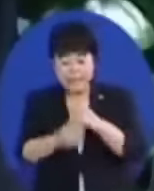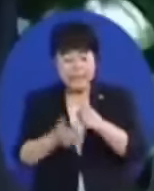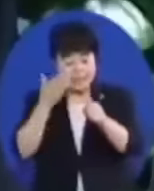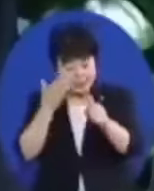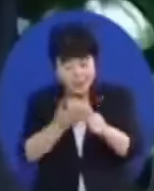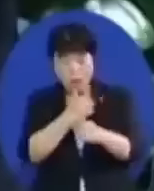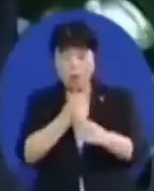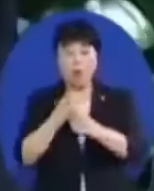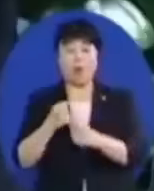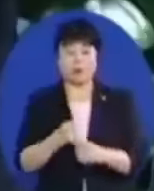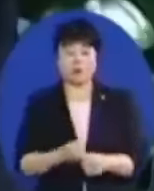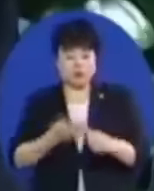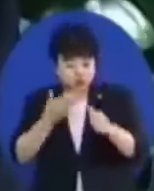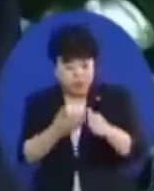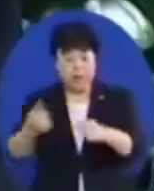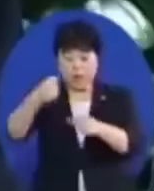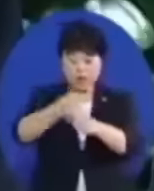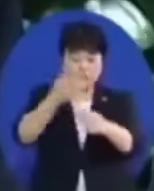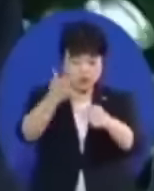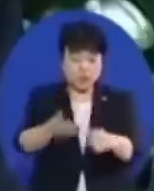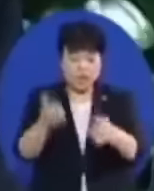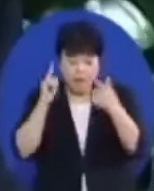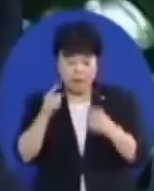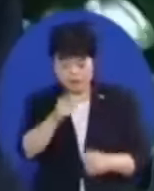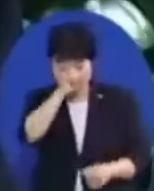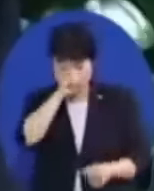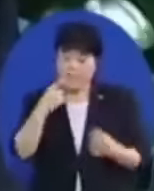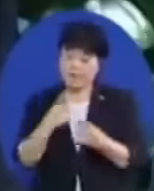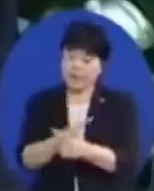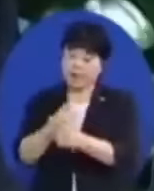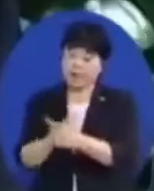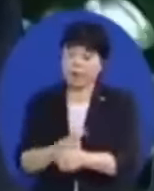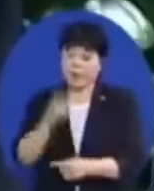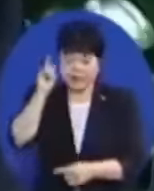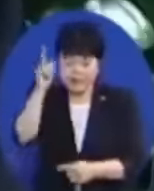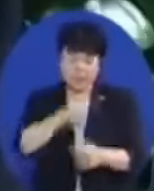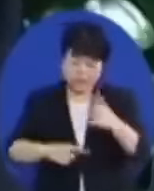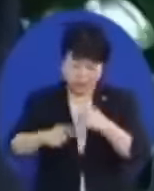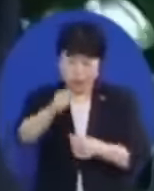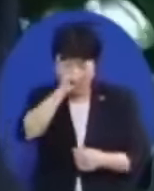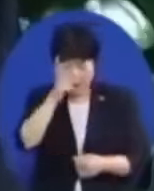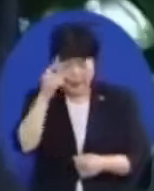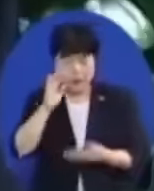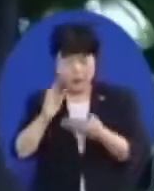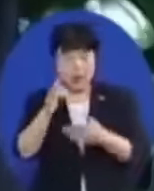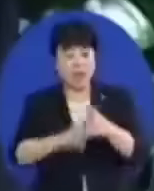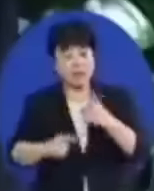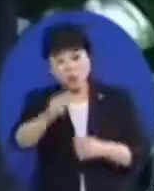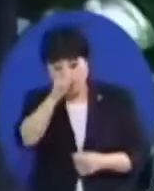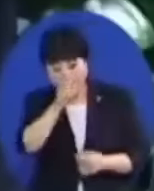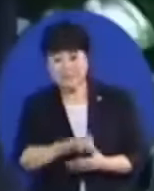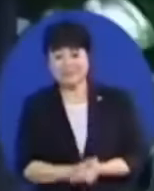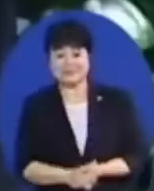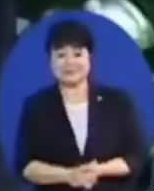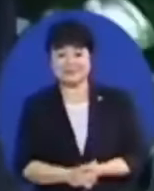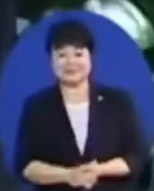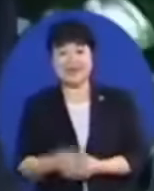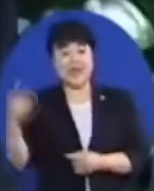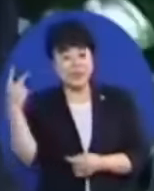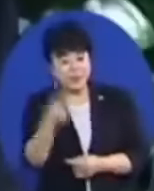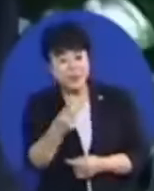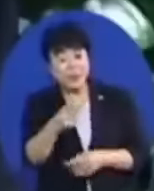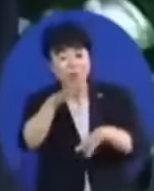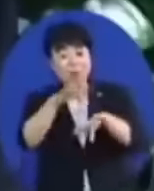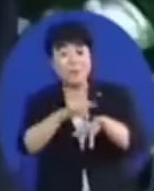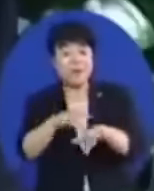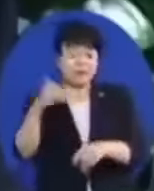내 건강을 회복시켜 준다. 날마다 좋아진다. 내일은 오늘보다 좋아지고 다음날은 그보다 좋아진다. 그리고